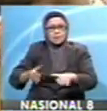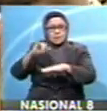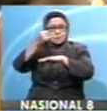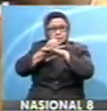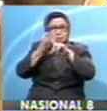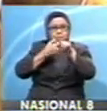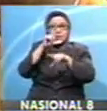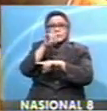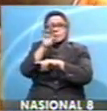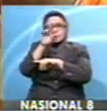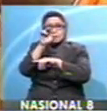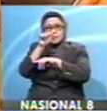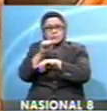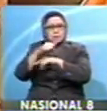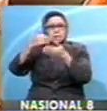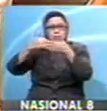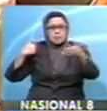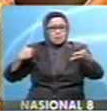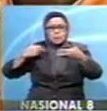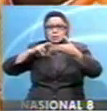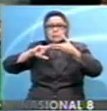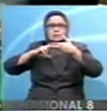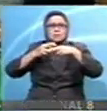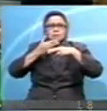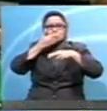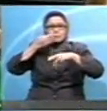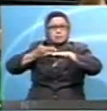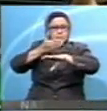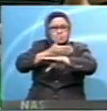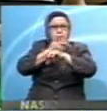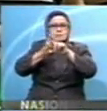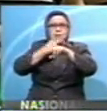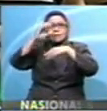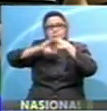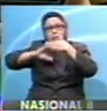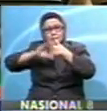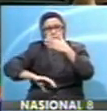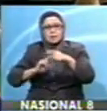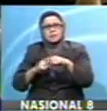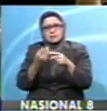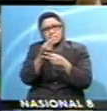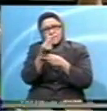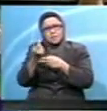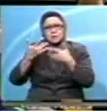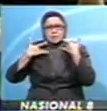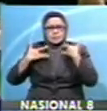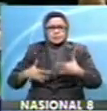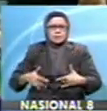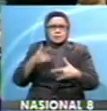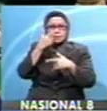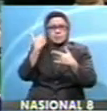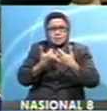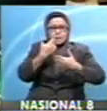Patrick Ronaldinho yang masih belum pulih dari kecederaan ada few disappointment yang masih Tengah